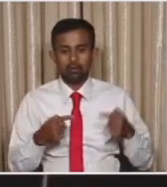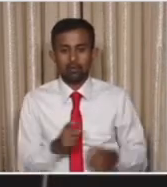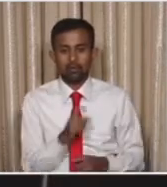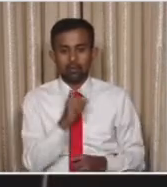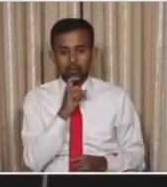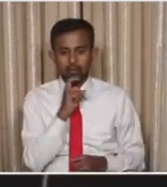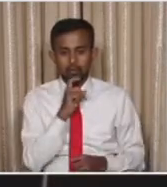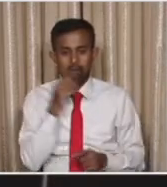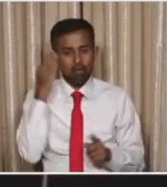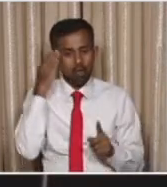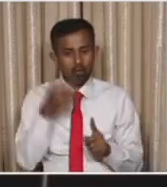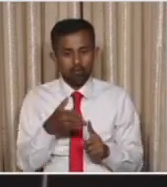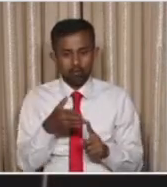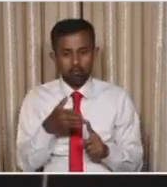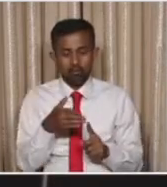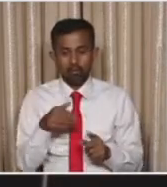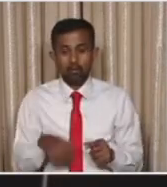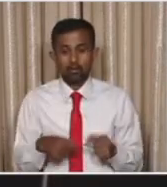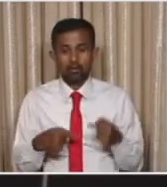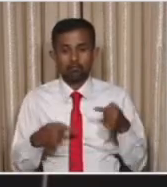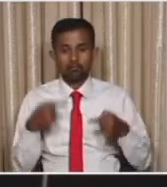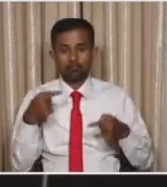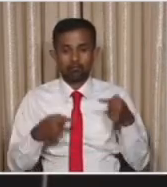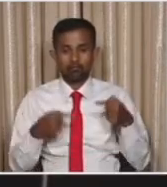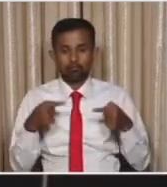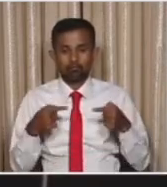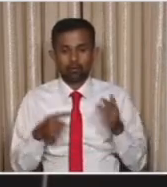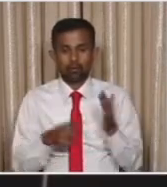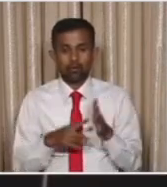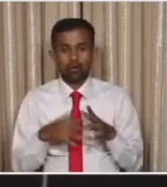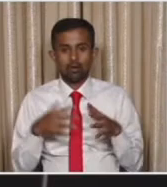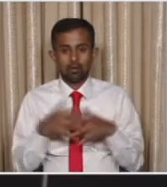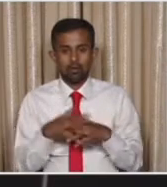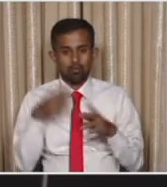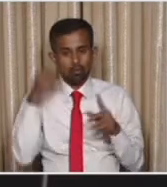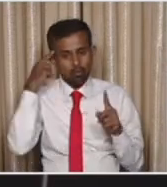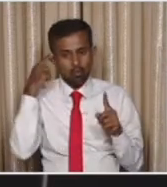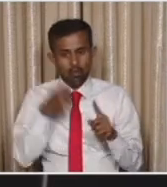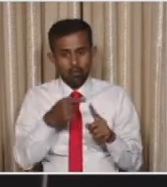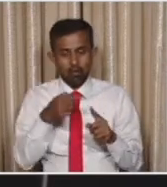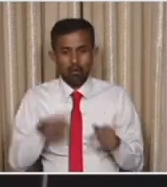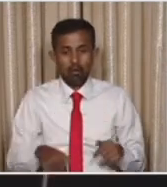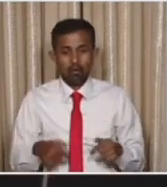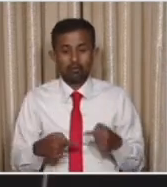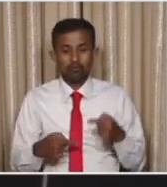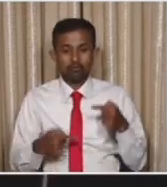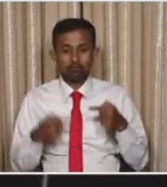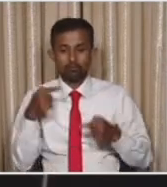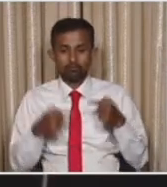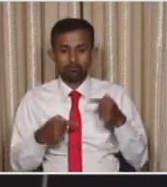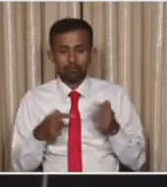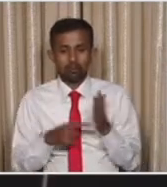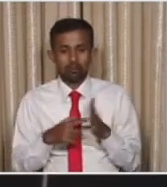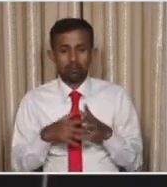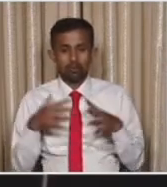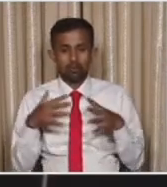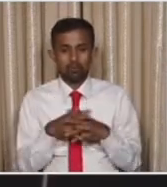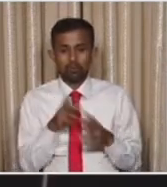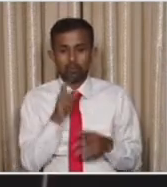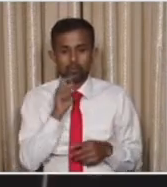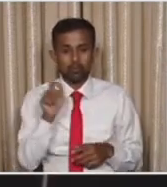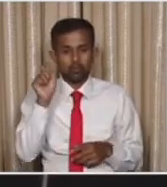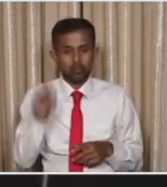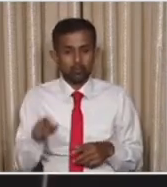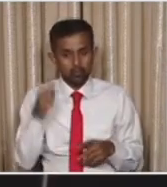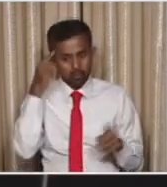උසාවිය පිළිබඳවයි. අද විවාදය නීතිය පිළිබඳවයි. අද විවාදය නීති විරිසරුවර